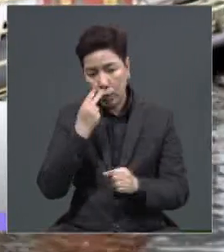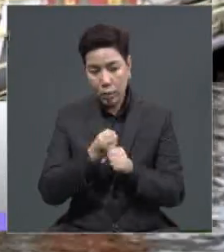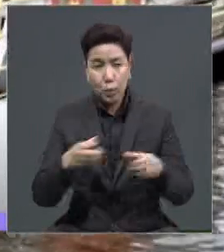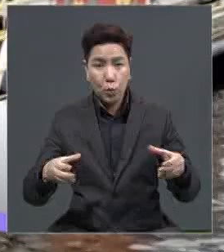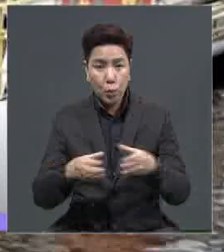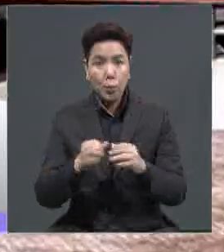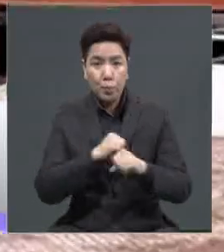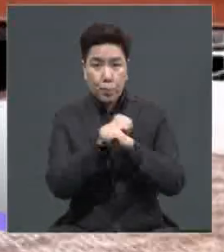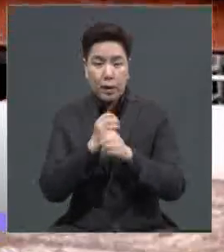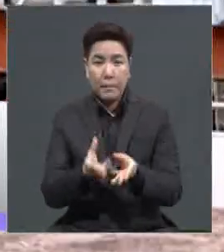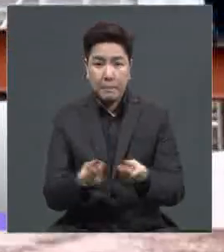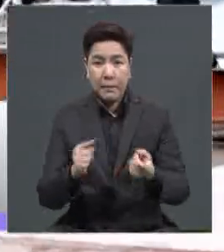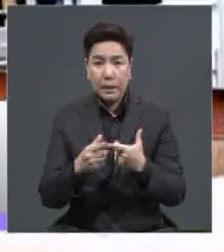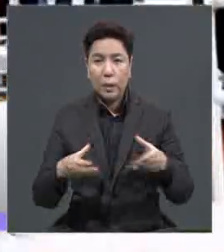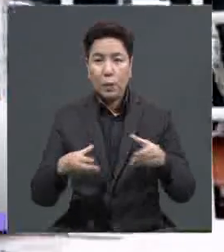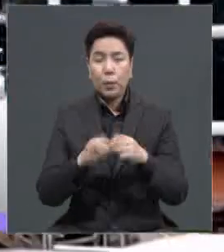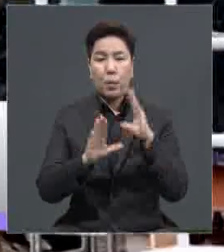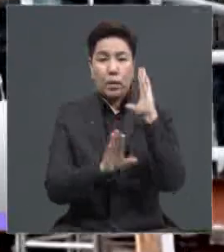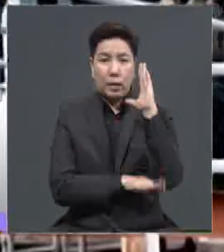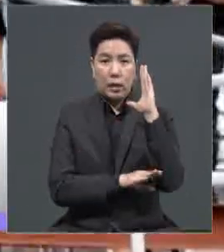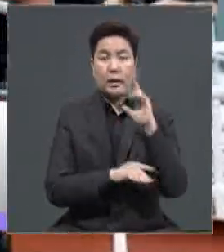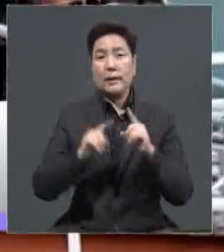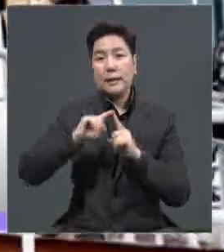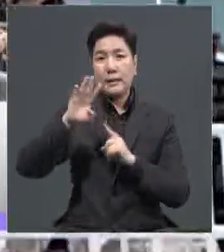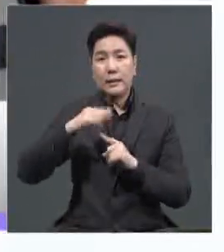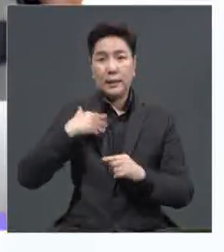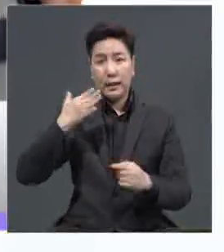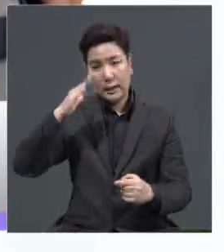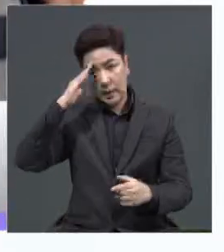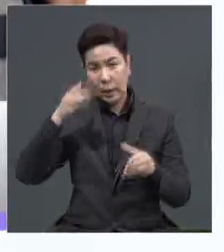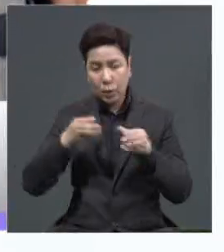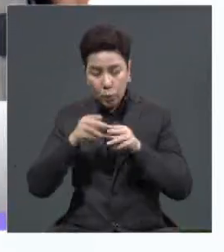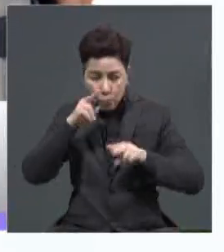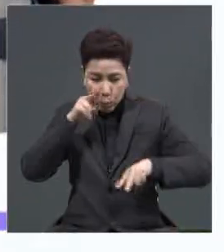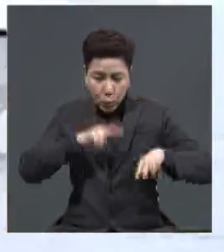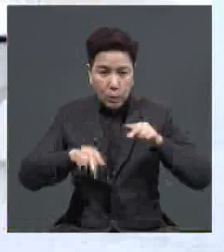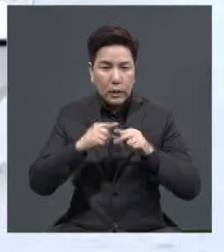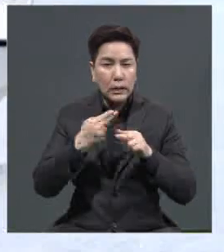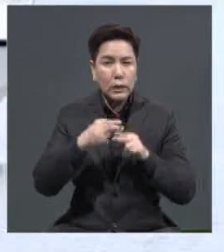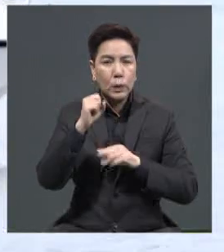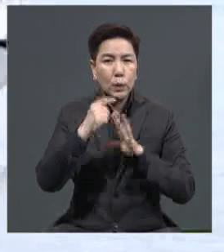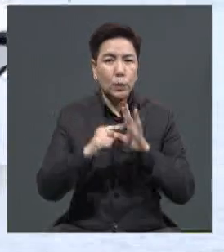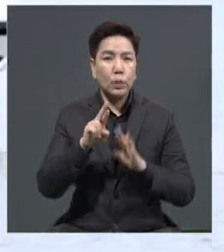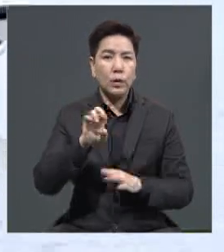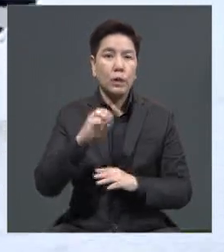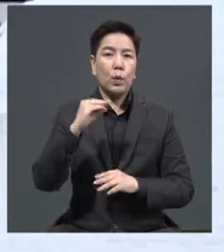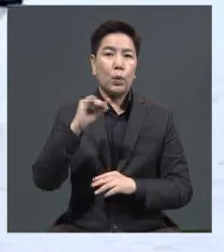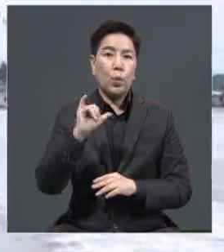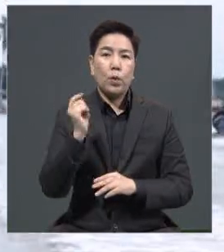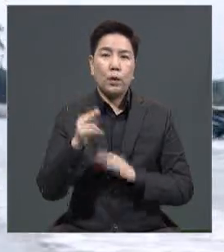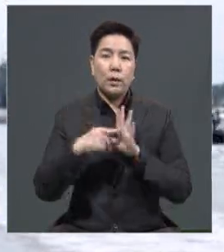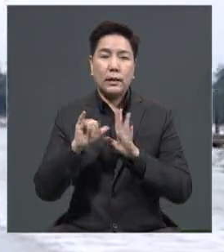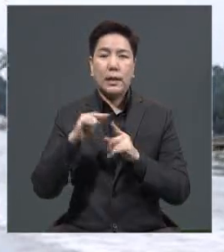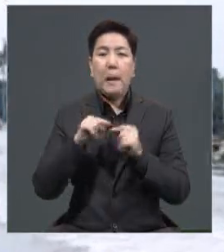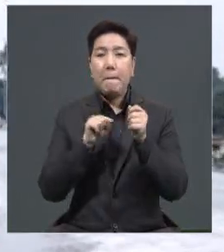ดป้องกันชายแดนกองร้อยป้องกันชายแดนที่4กองบังคับการควบคุมสุริโยไทยตำบลเกาะสะท้อนอำเ